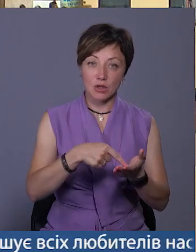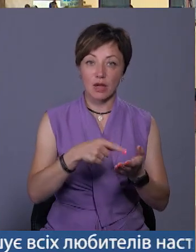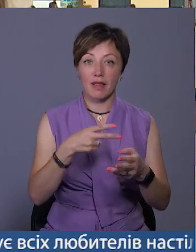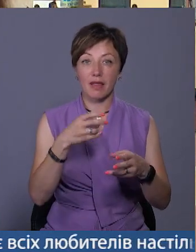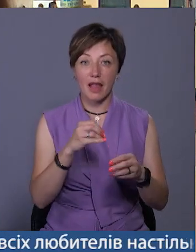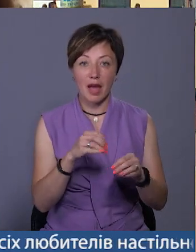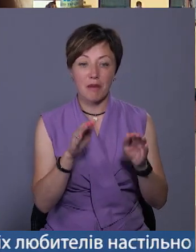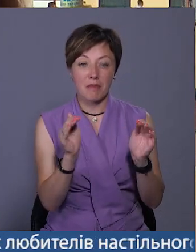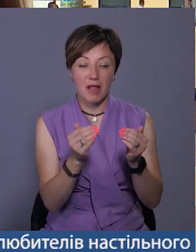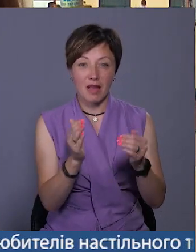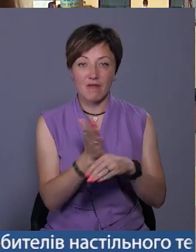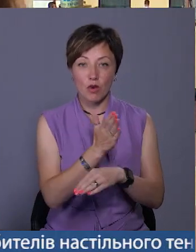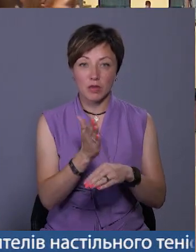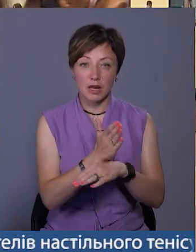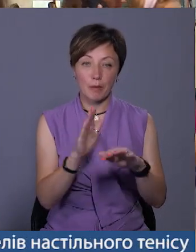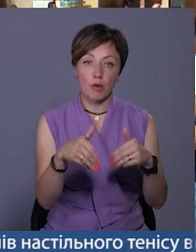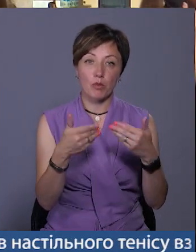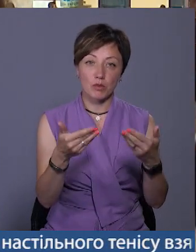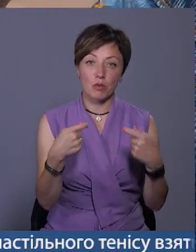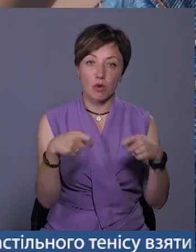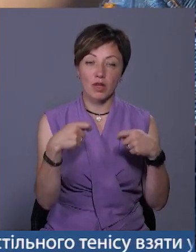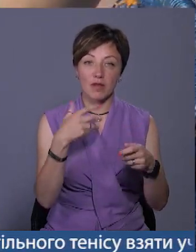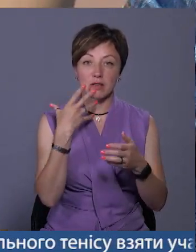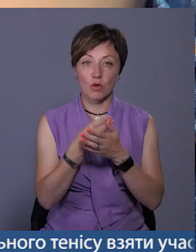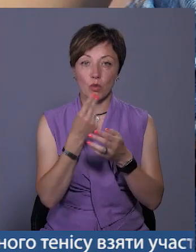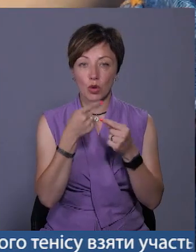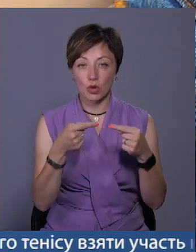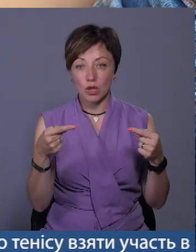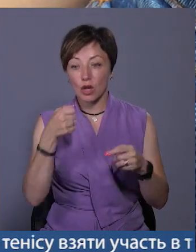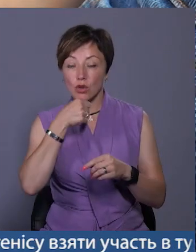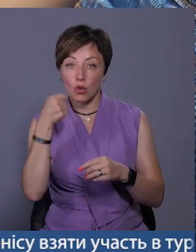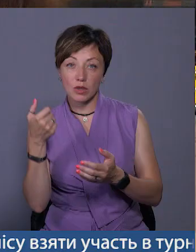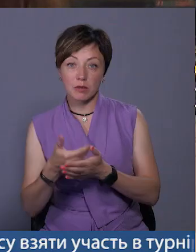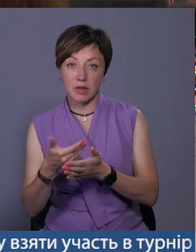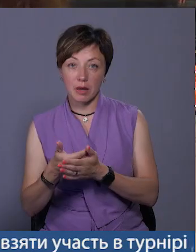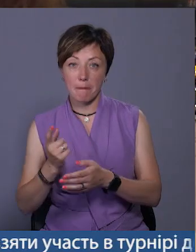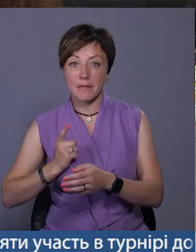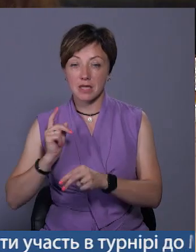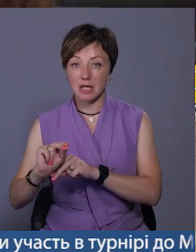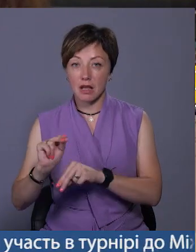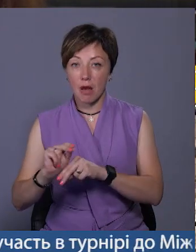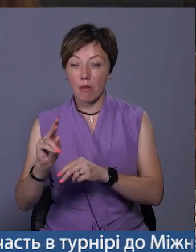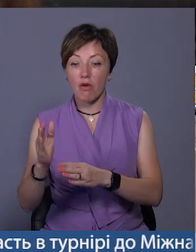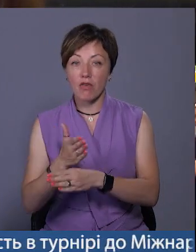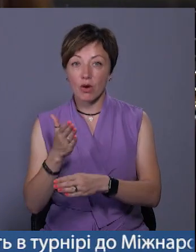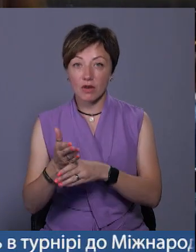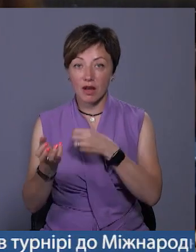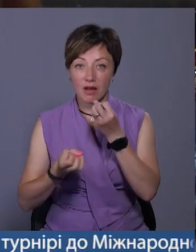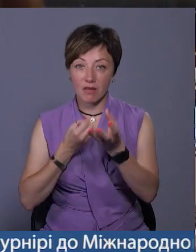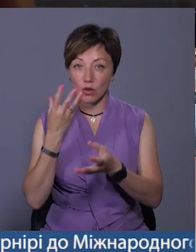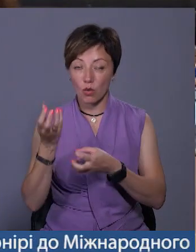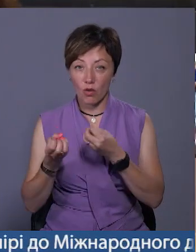крафтові виробники будуть пропонувати і продавати свою продукцію. Для дорослих, наприклад, будуть майстер-класи по виготовленню